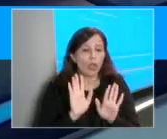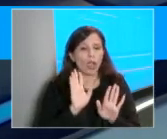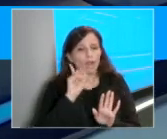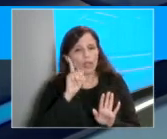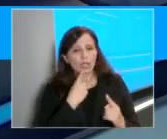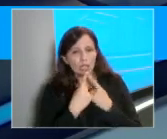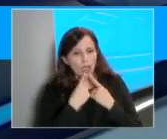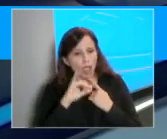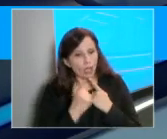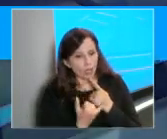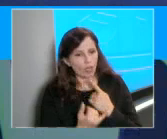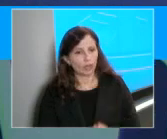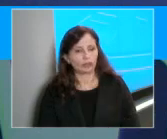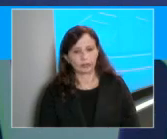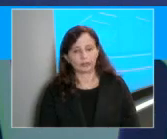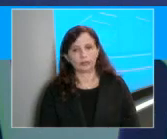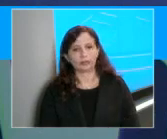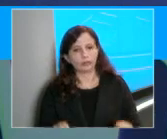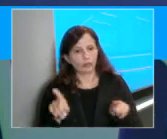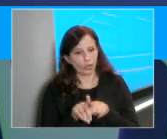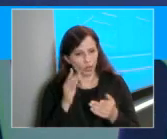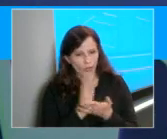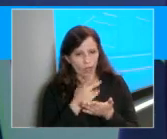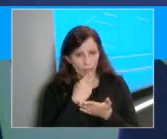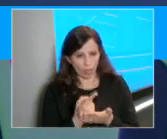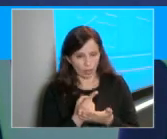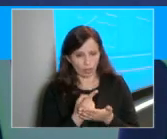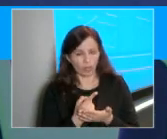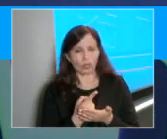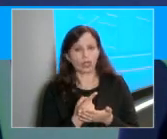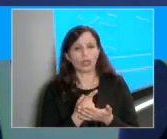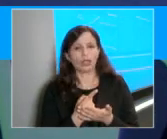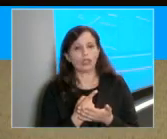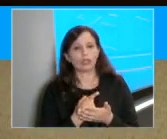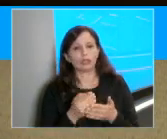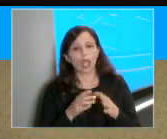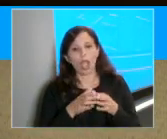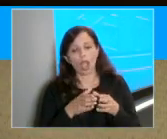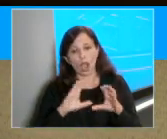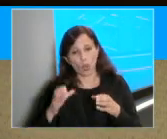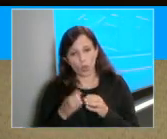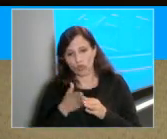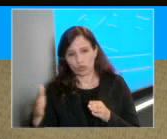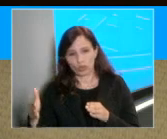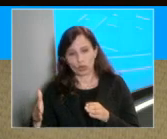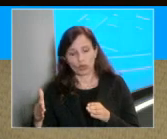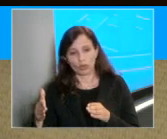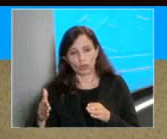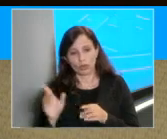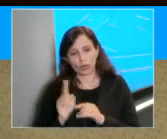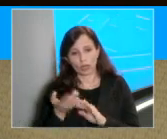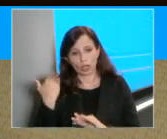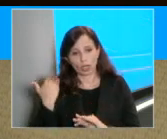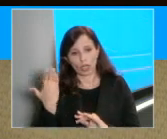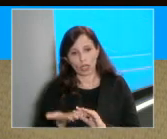שיח? תראה, כמו שפתחתי בהתחלה, אז ברי השיח יהיה הגוש כולו. ואת הגוש כולו, מי שניהל בפעם האחרונה,